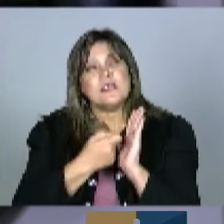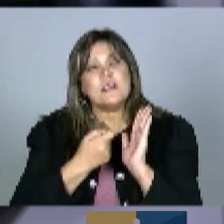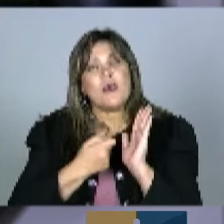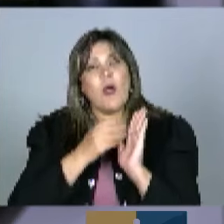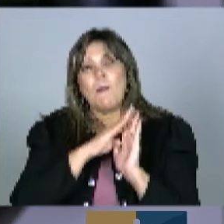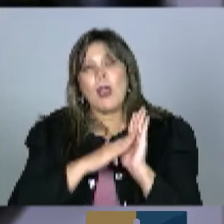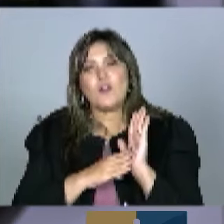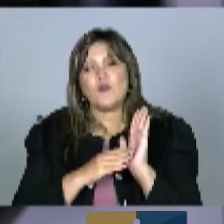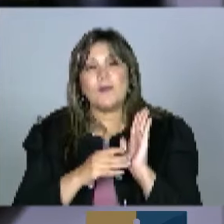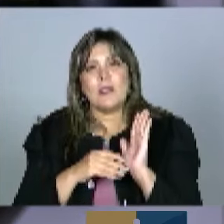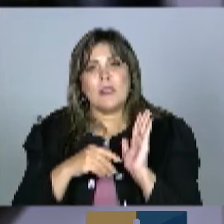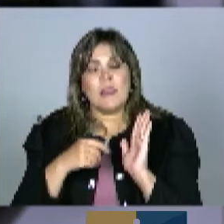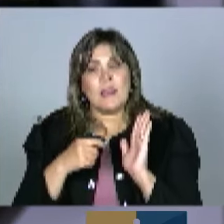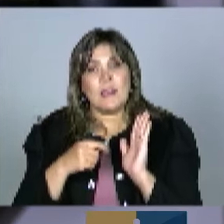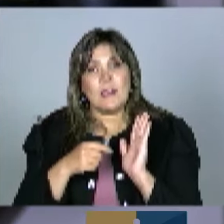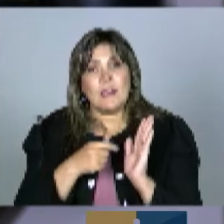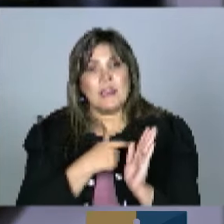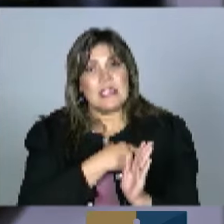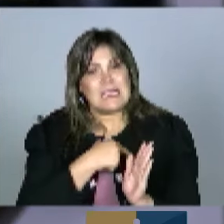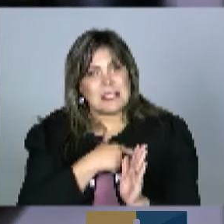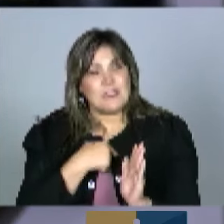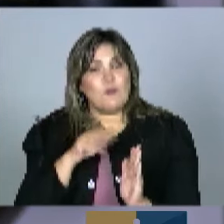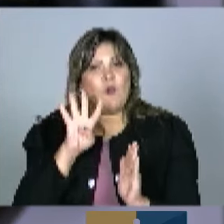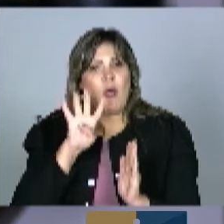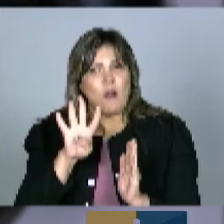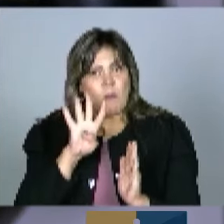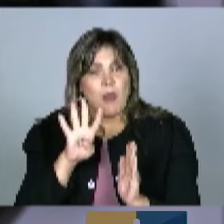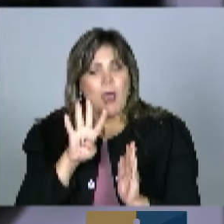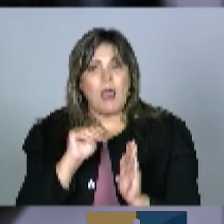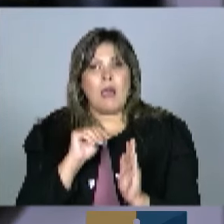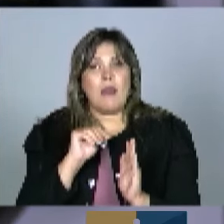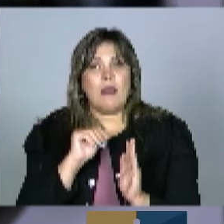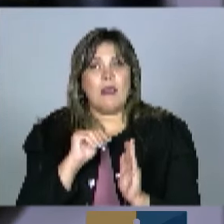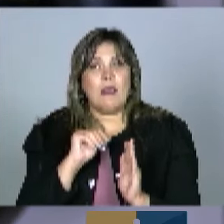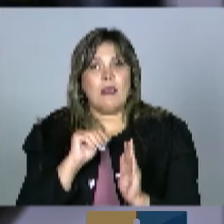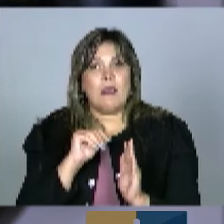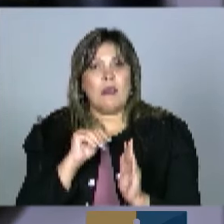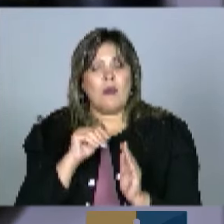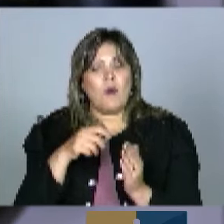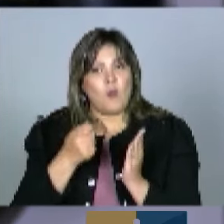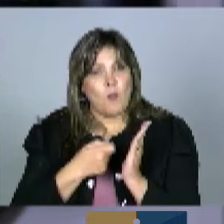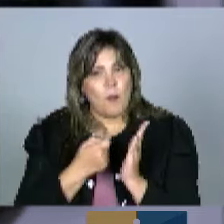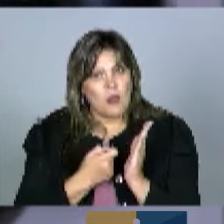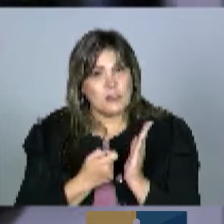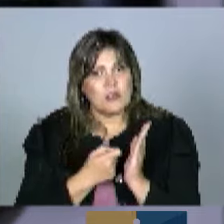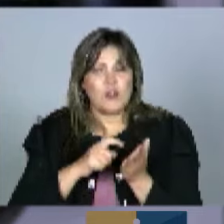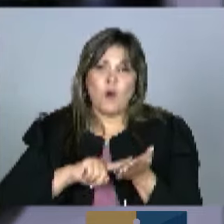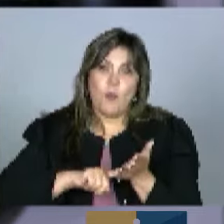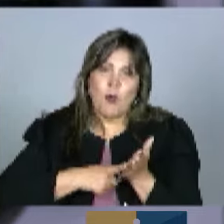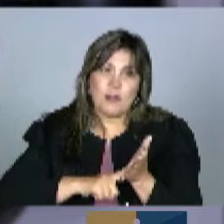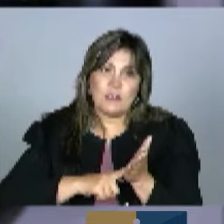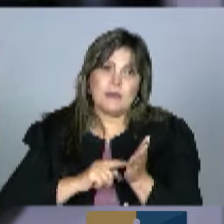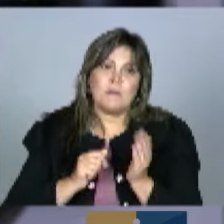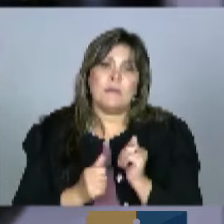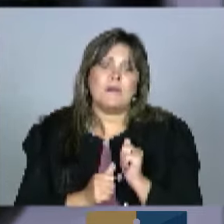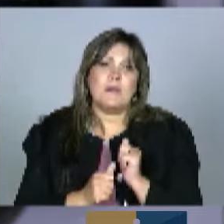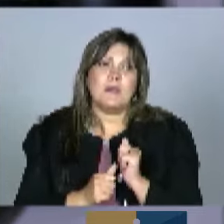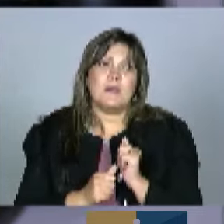لك كاتبه بخط ايديه اسمه رباعي و ومرغ بالكامل وماضي وباط ايوه